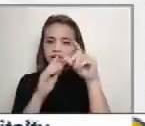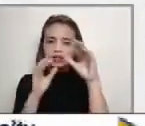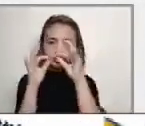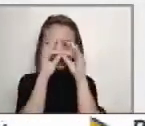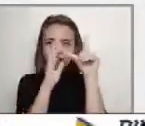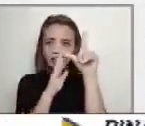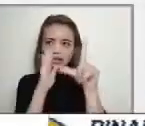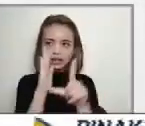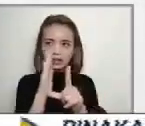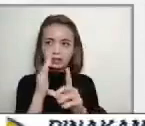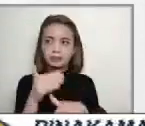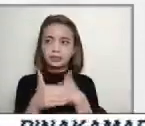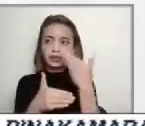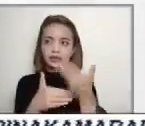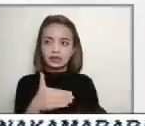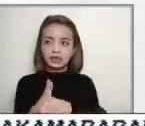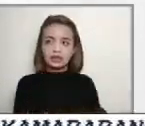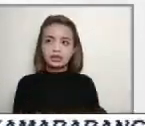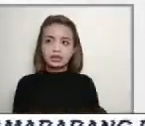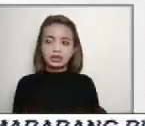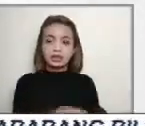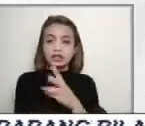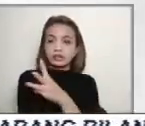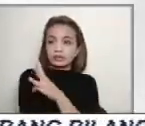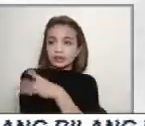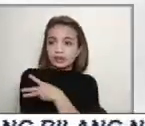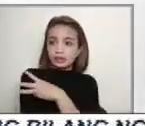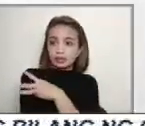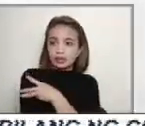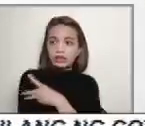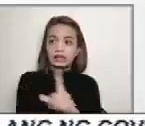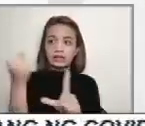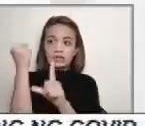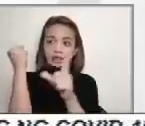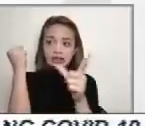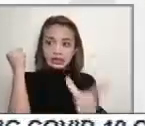Alvin Barcelona para sa Morning Show ng Bayan, Rise and Shine Pilipinas.